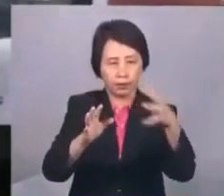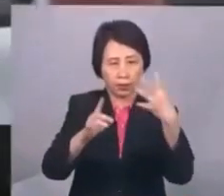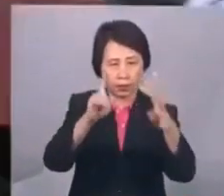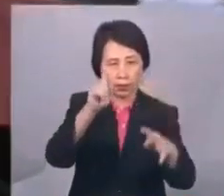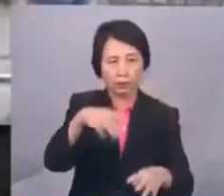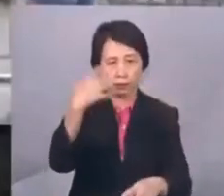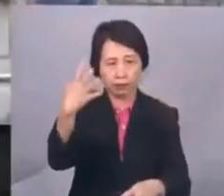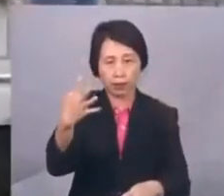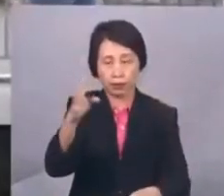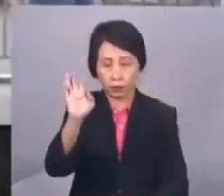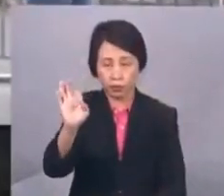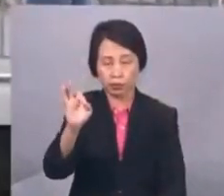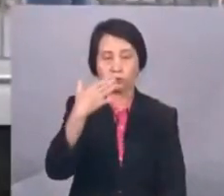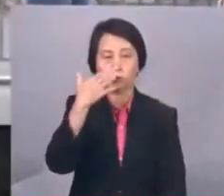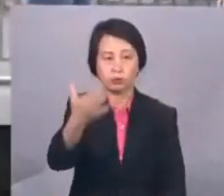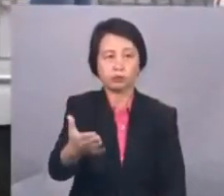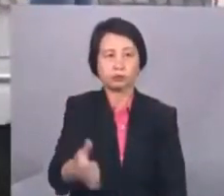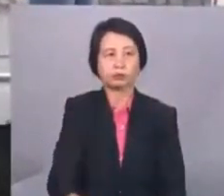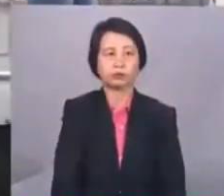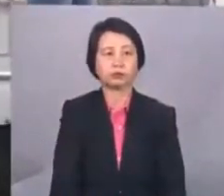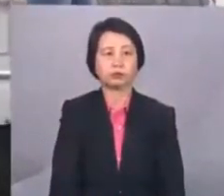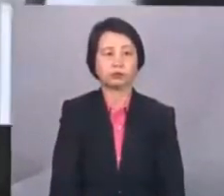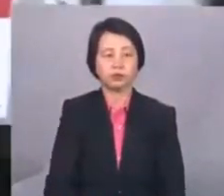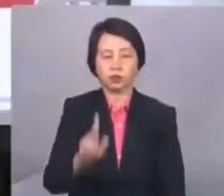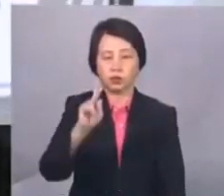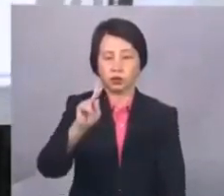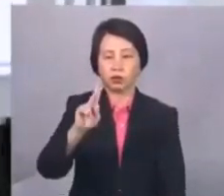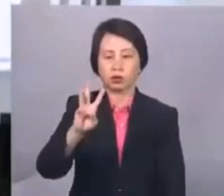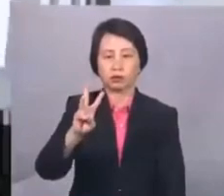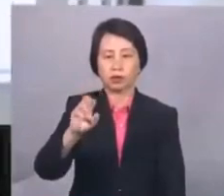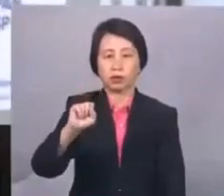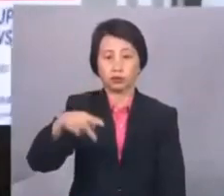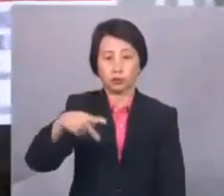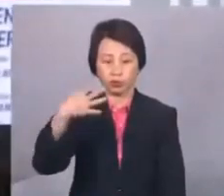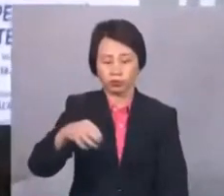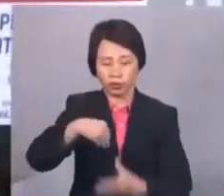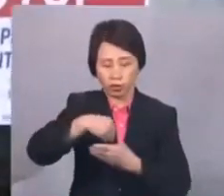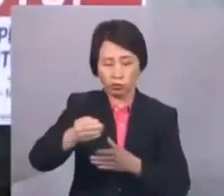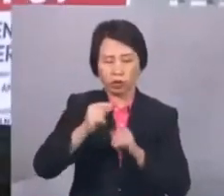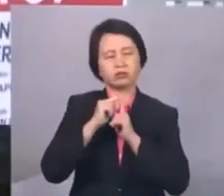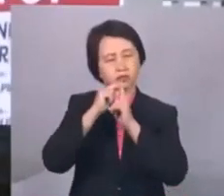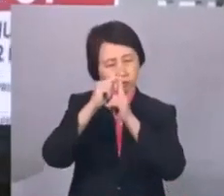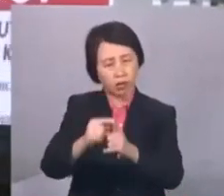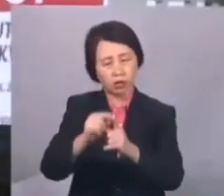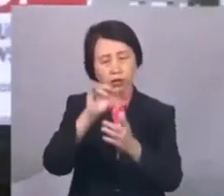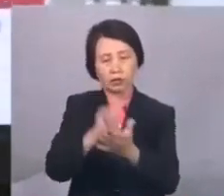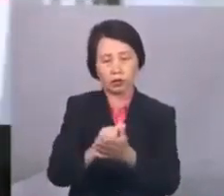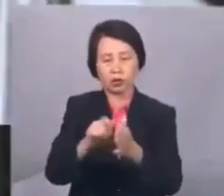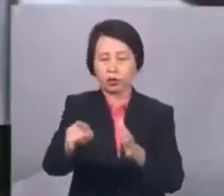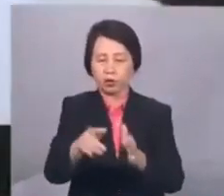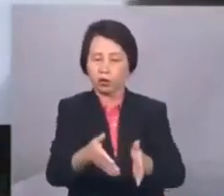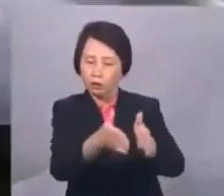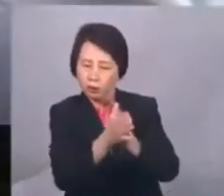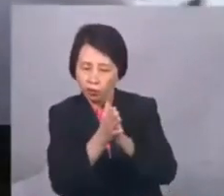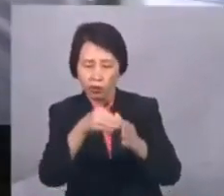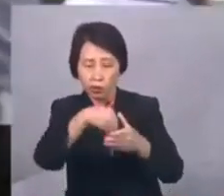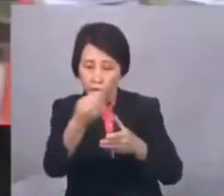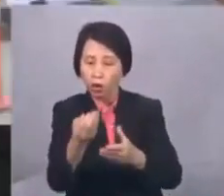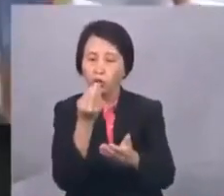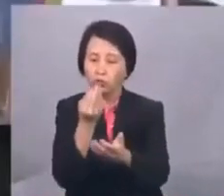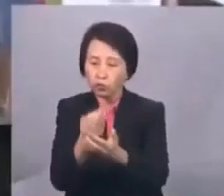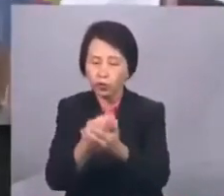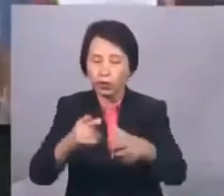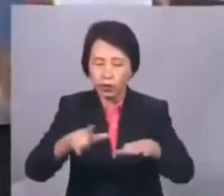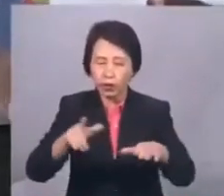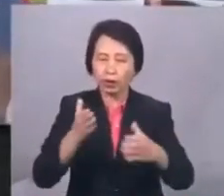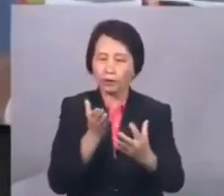beracun makasih Hai tidak di SP juga telah mengeluarkan kenyataan bahwa permohonan dan pengeluaran